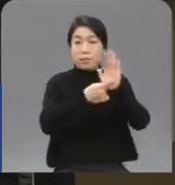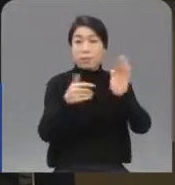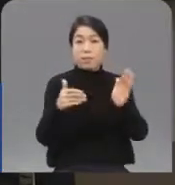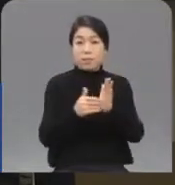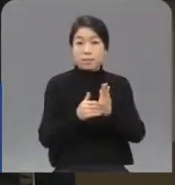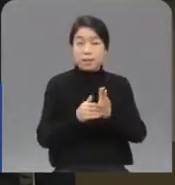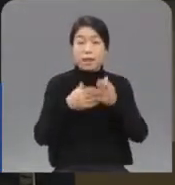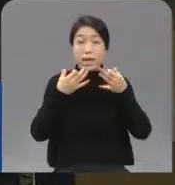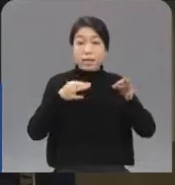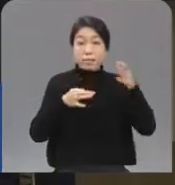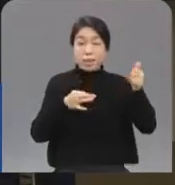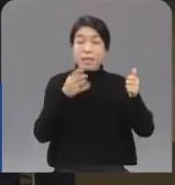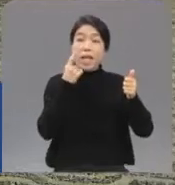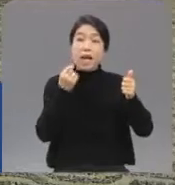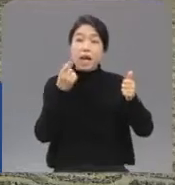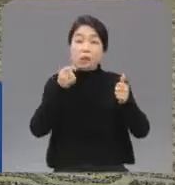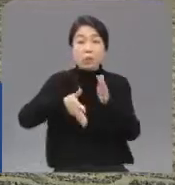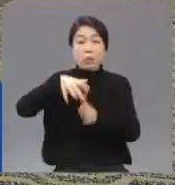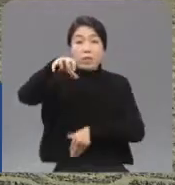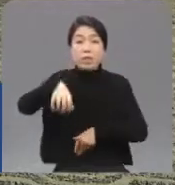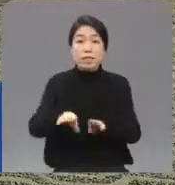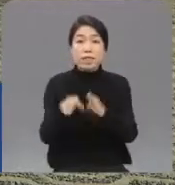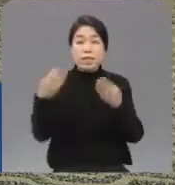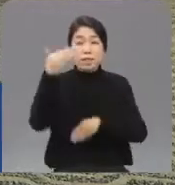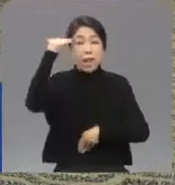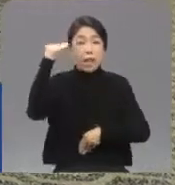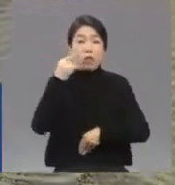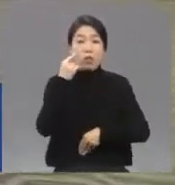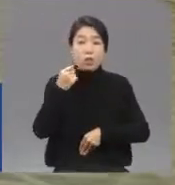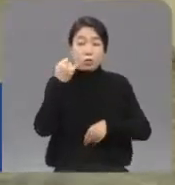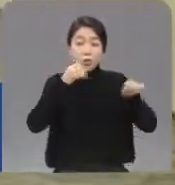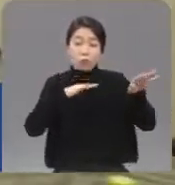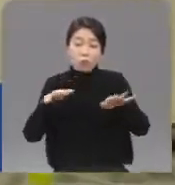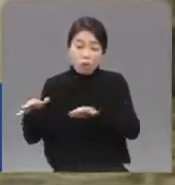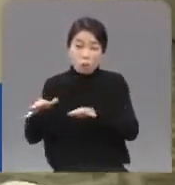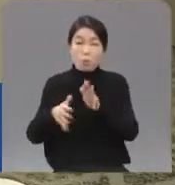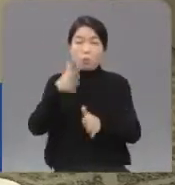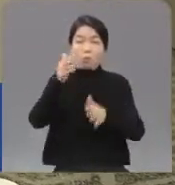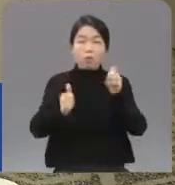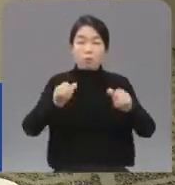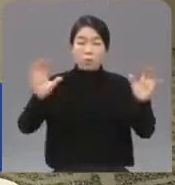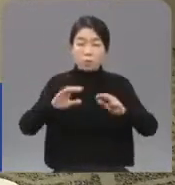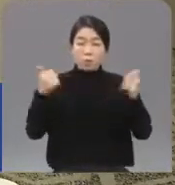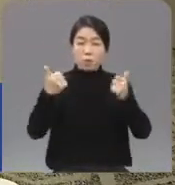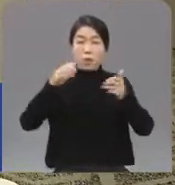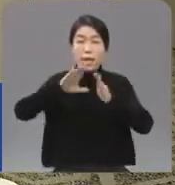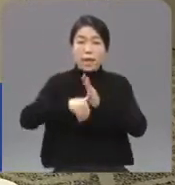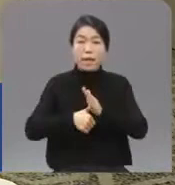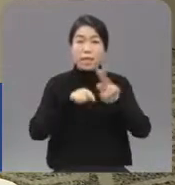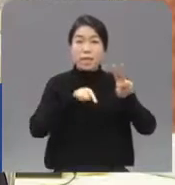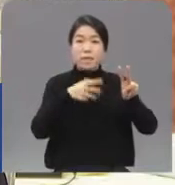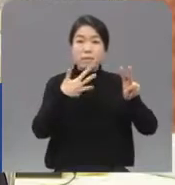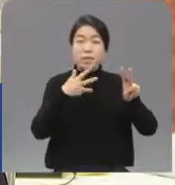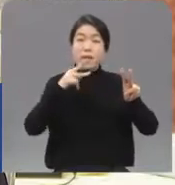김지선은 일본 오사카시에서 열린 한일 해협 연안 시의도현 지사회의에서 2.8gb